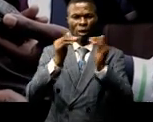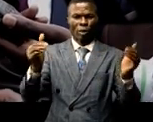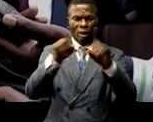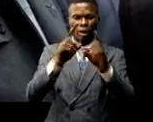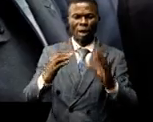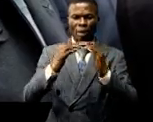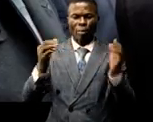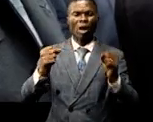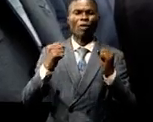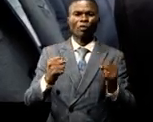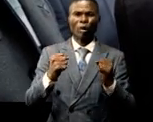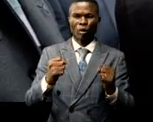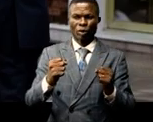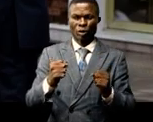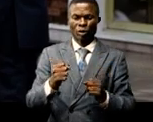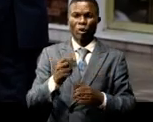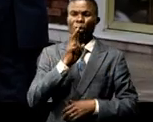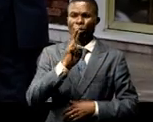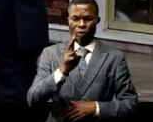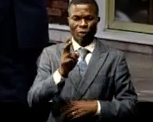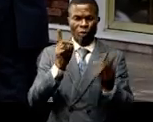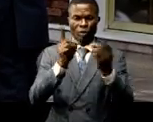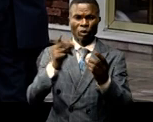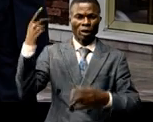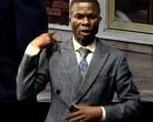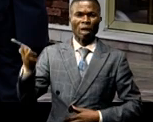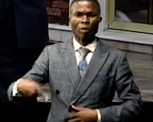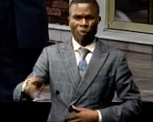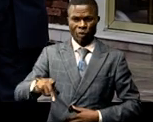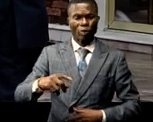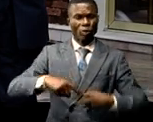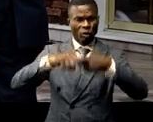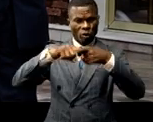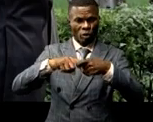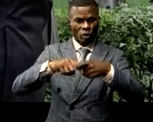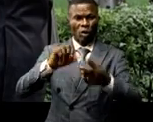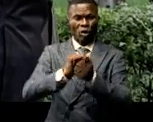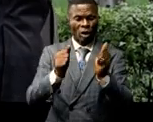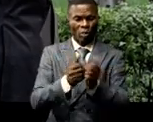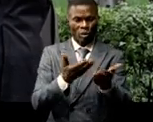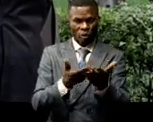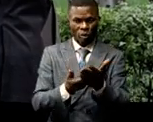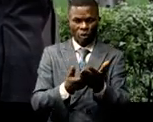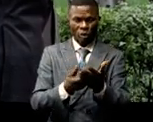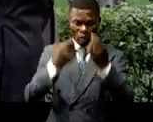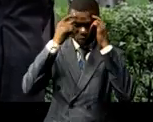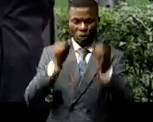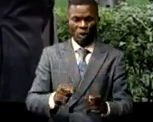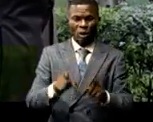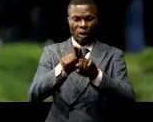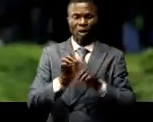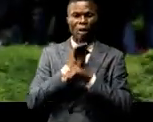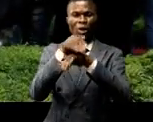durable. Visiblement, nous étions en face des élus provinciaux, bien que suspendus pour le besoin de la cause, très détendus et surtout